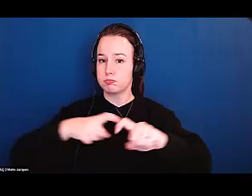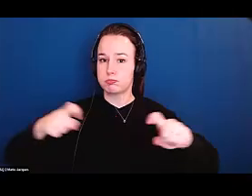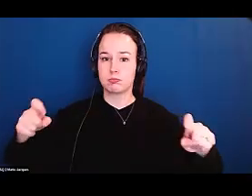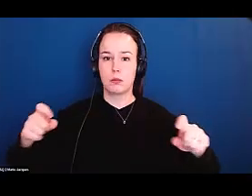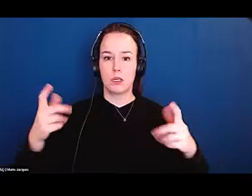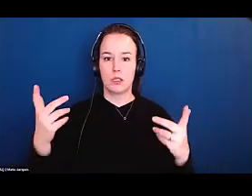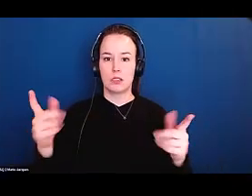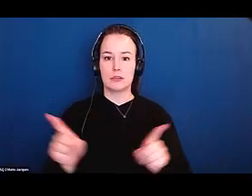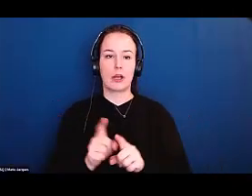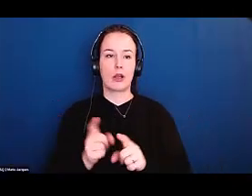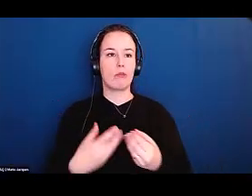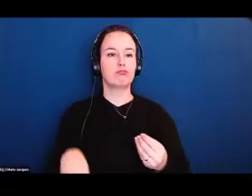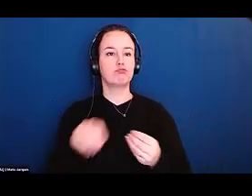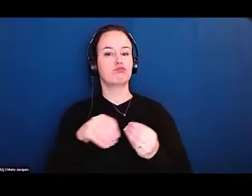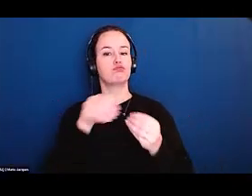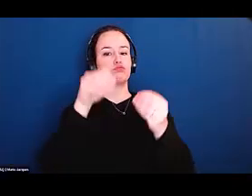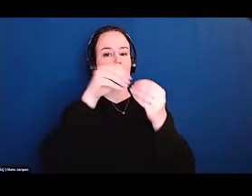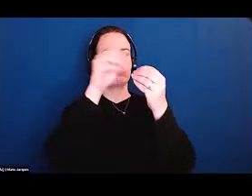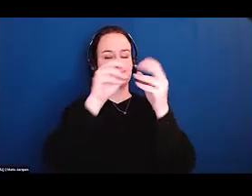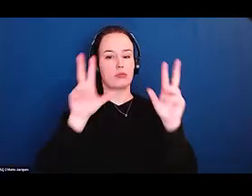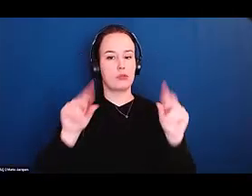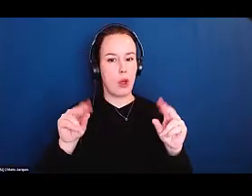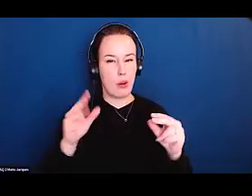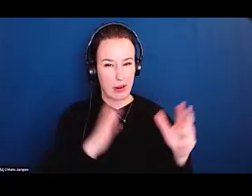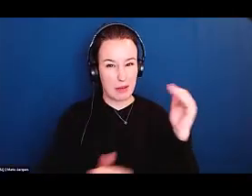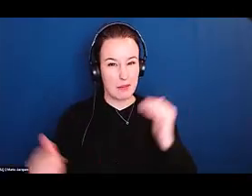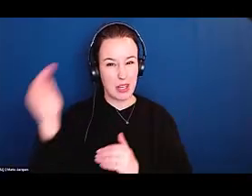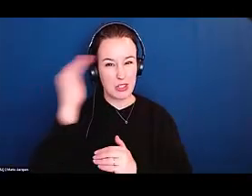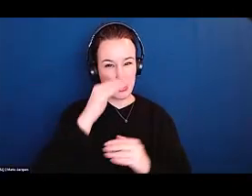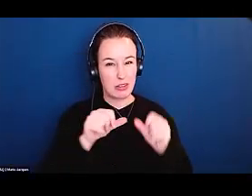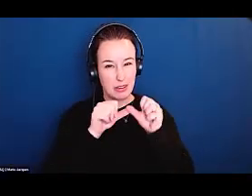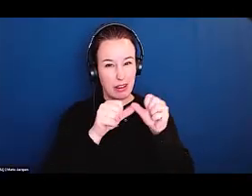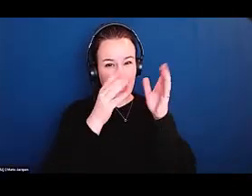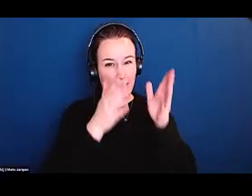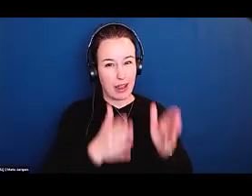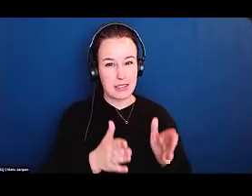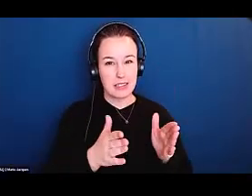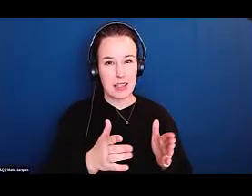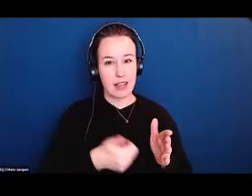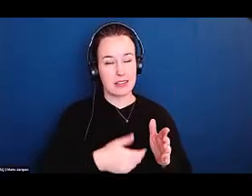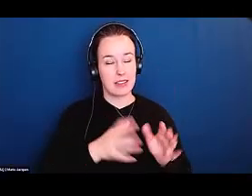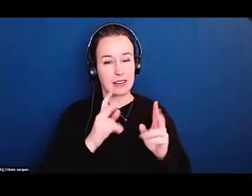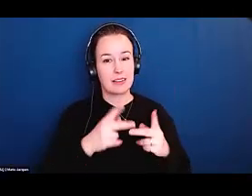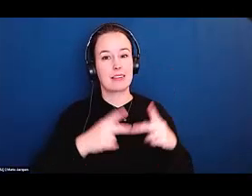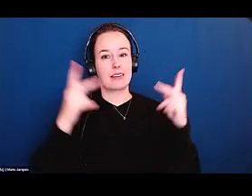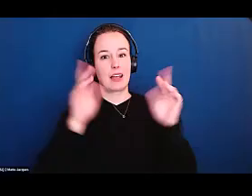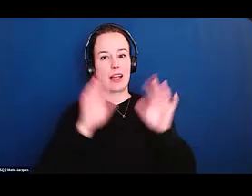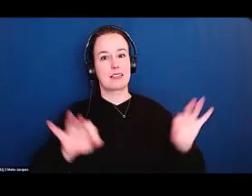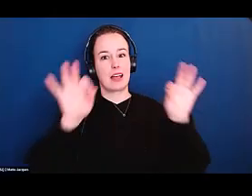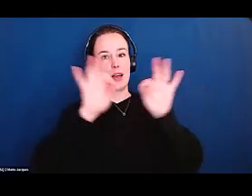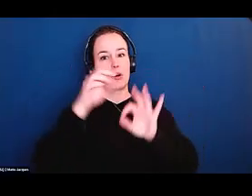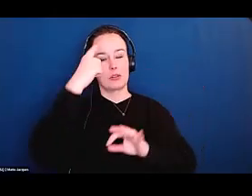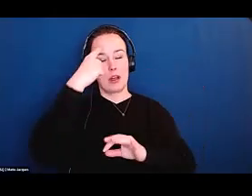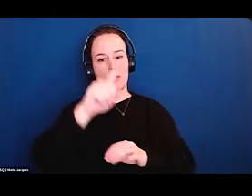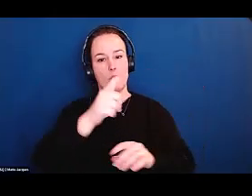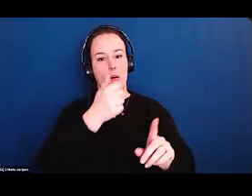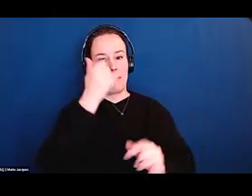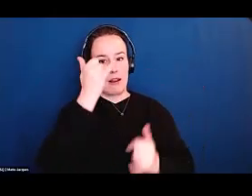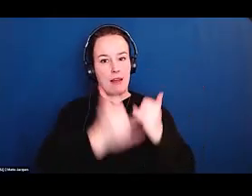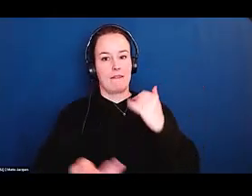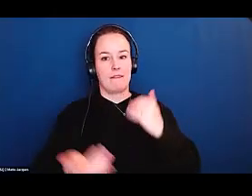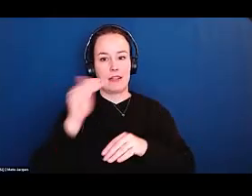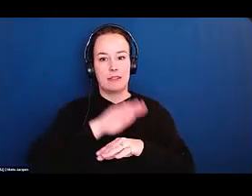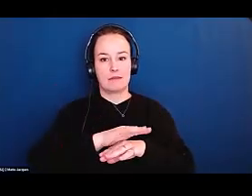n'est pas des extras, mais pour la plupart de nos résidents, en fait, c'est le plus important qu'ils